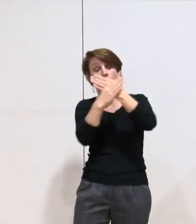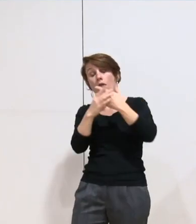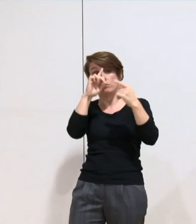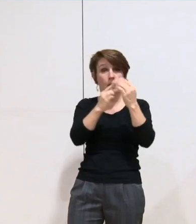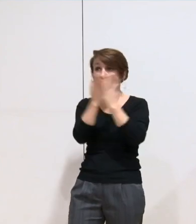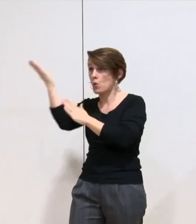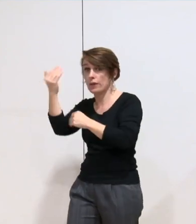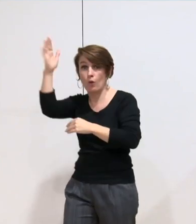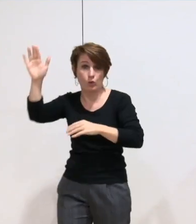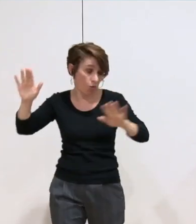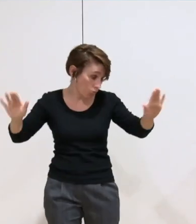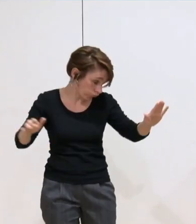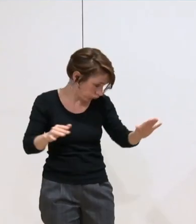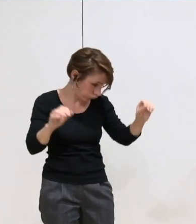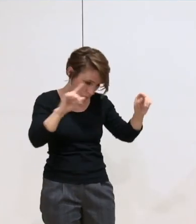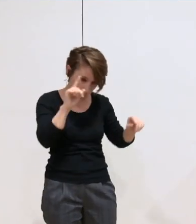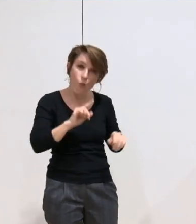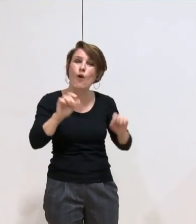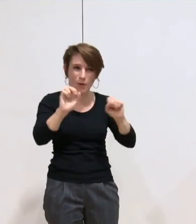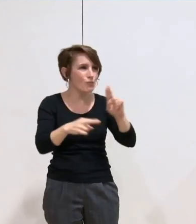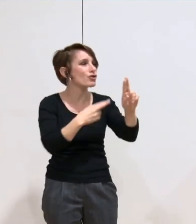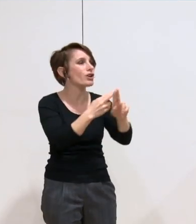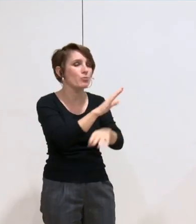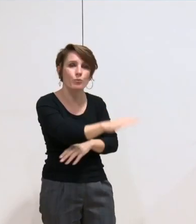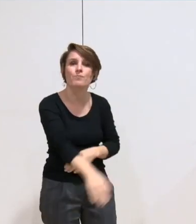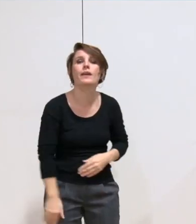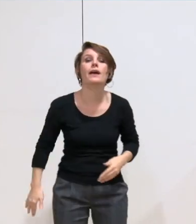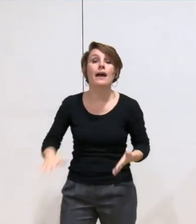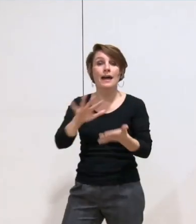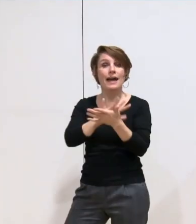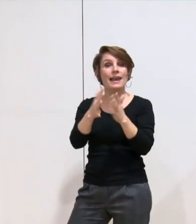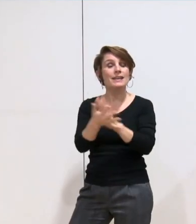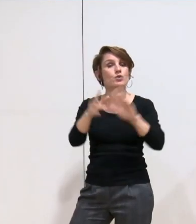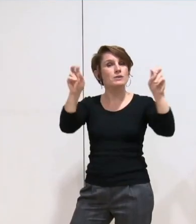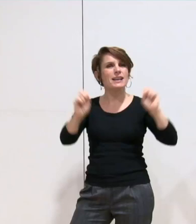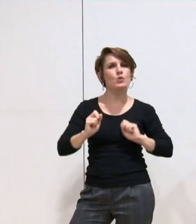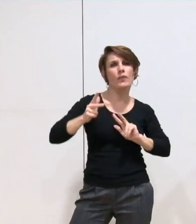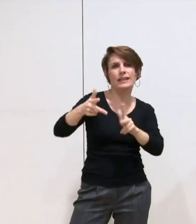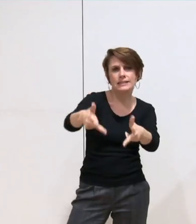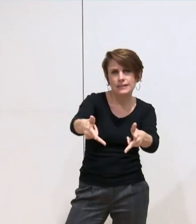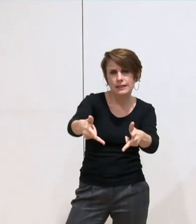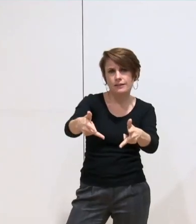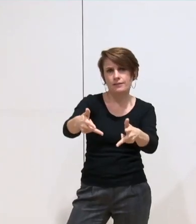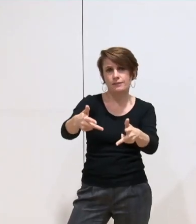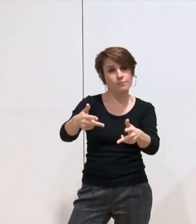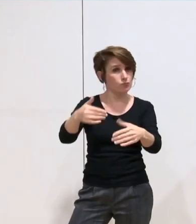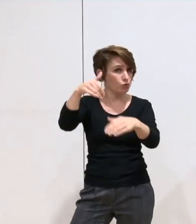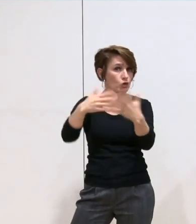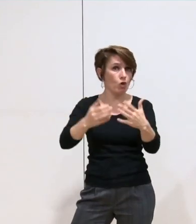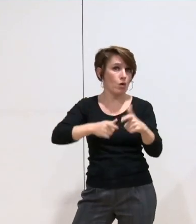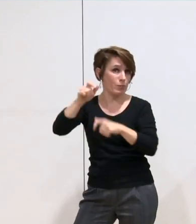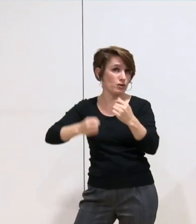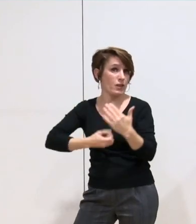pas ? Le Tricycle, cette association d'artistes bénévoles installée par